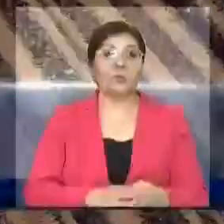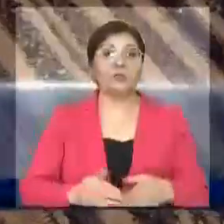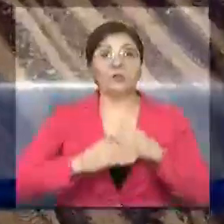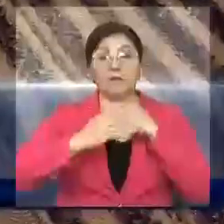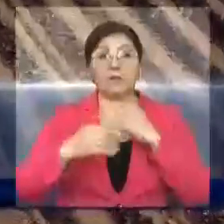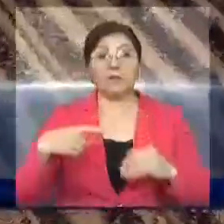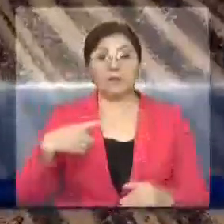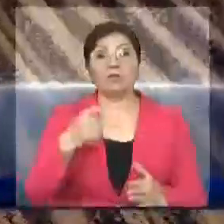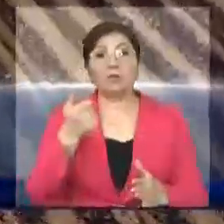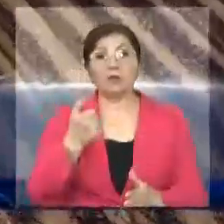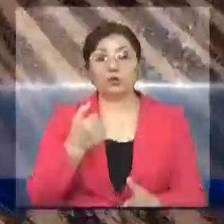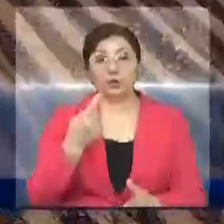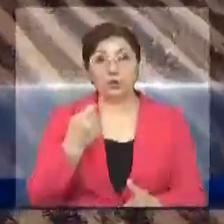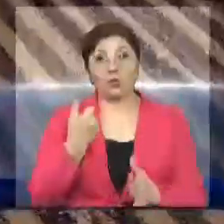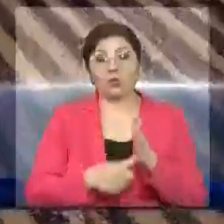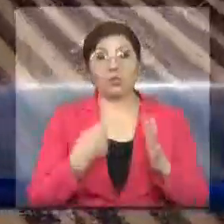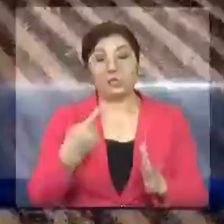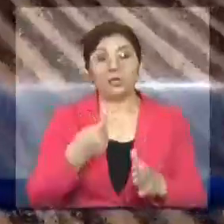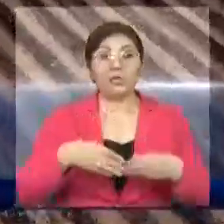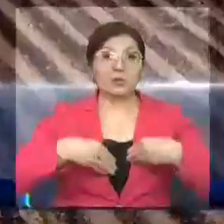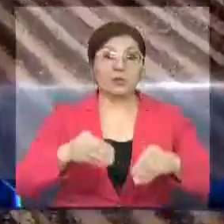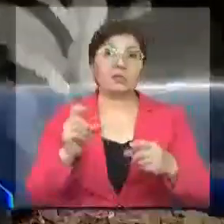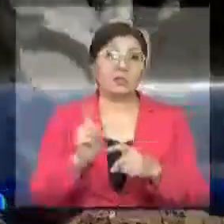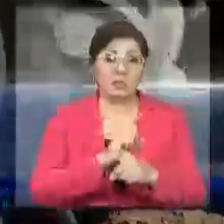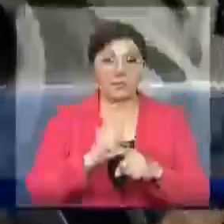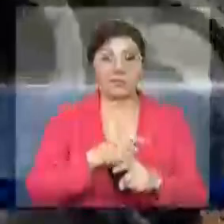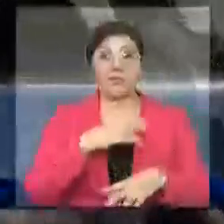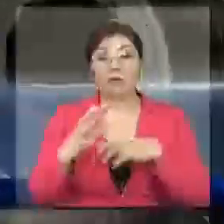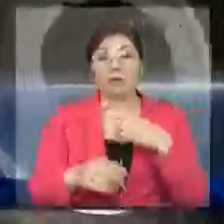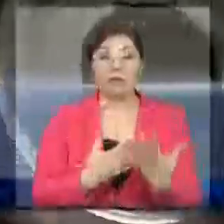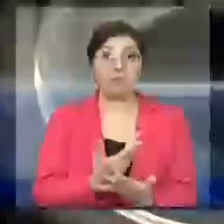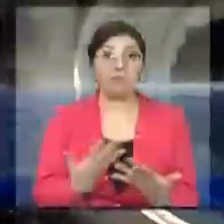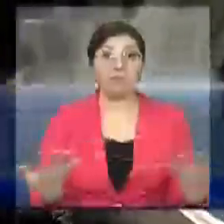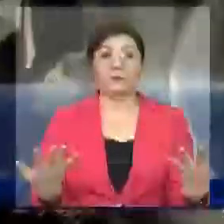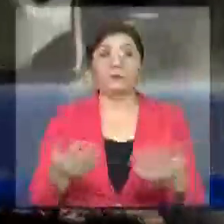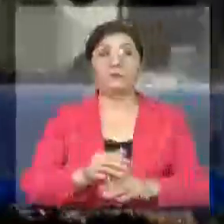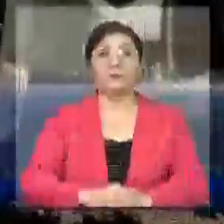площади в 1161 гектар посадили картофель, 460 гектаров заняли овощи и